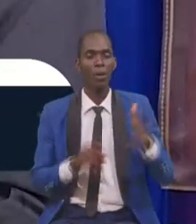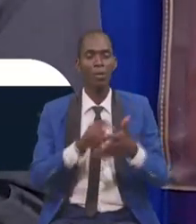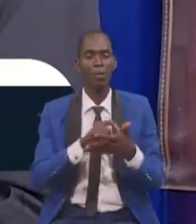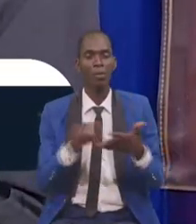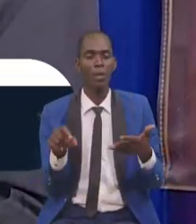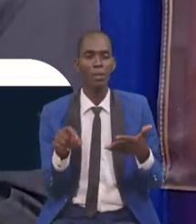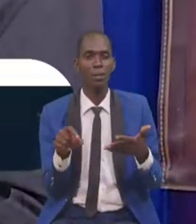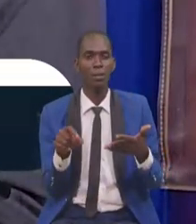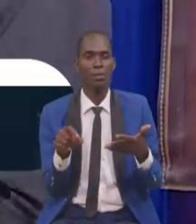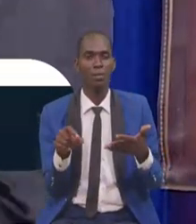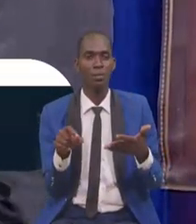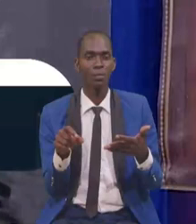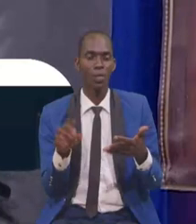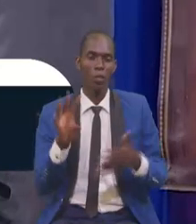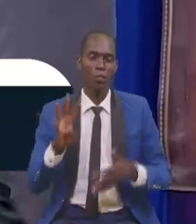lis le